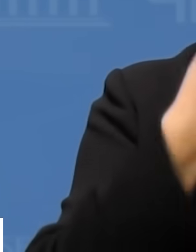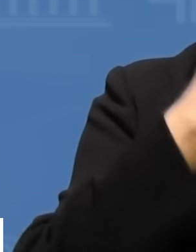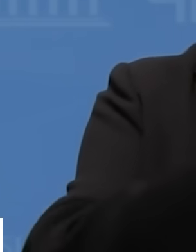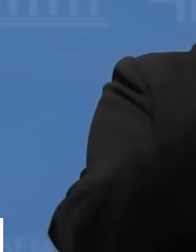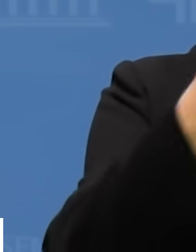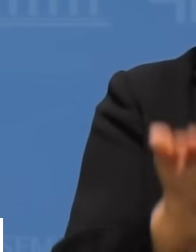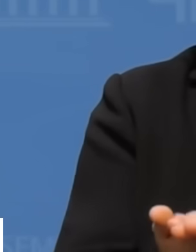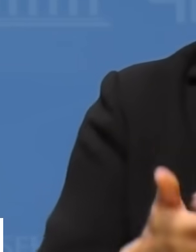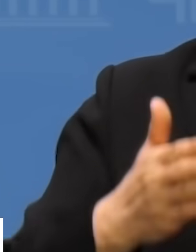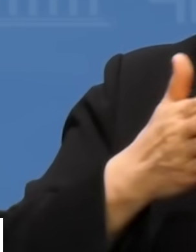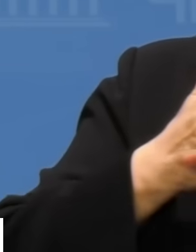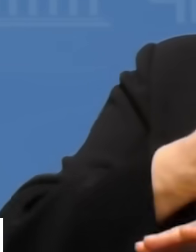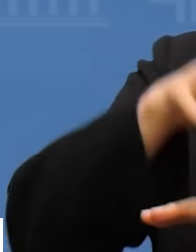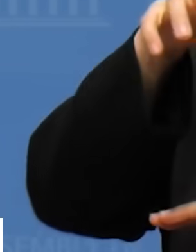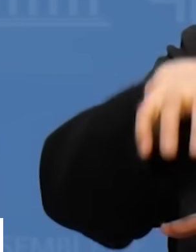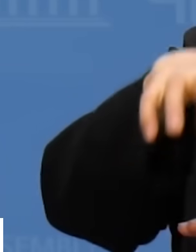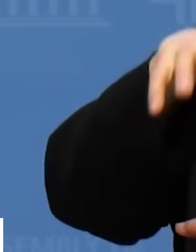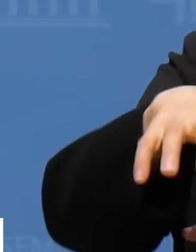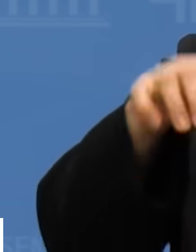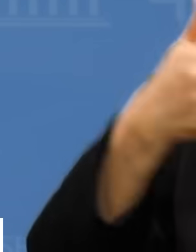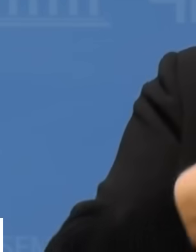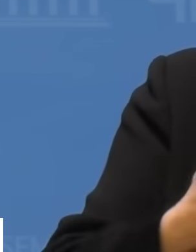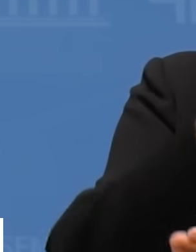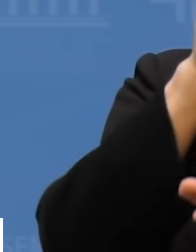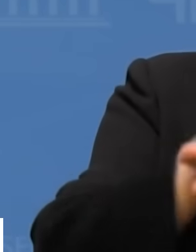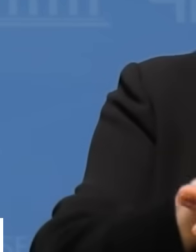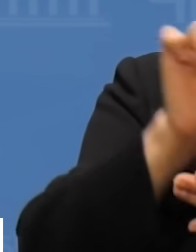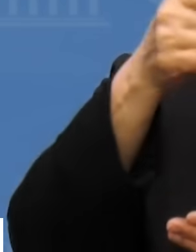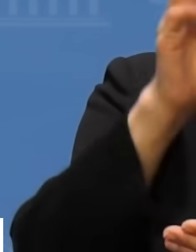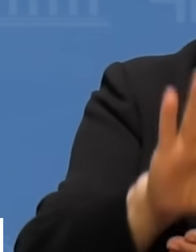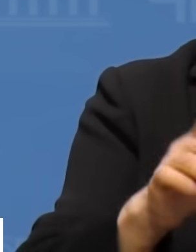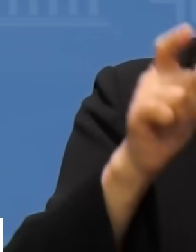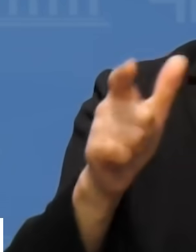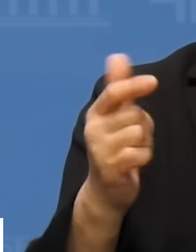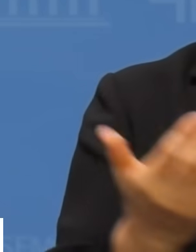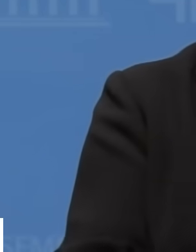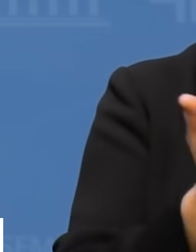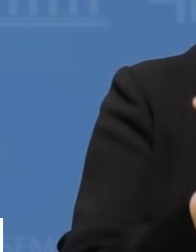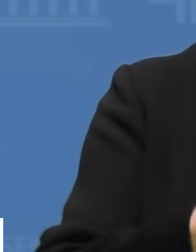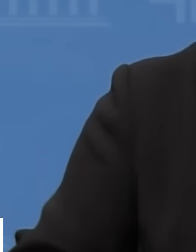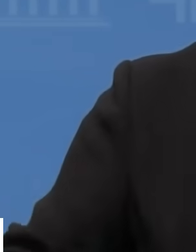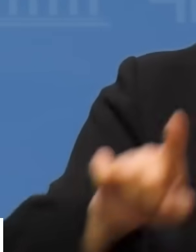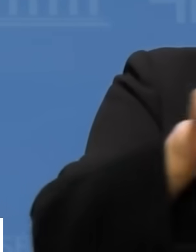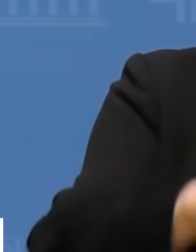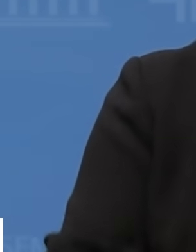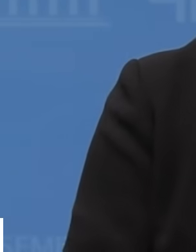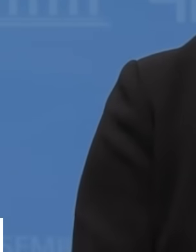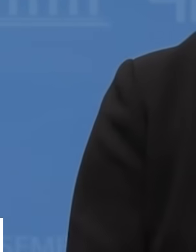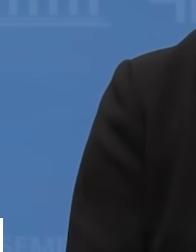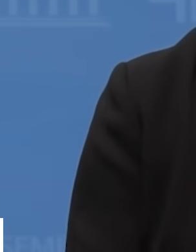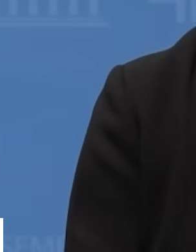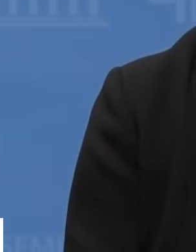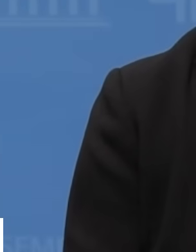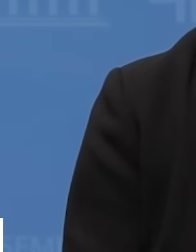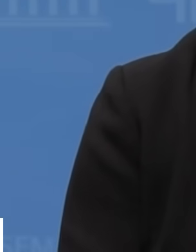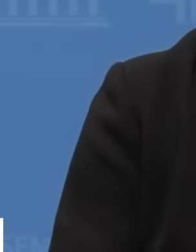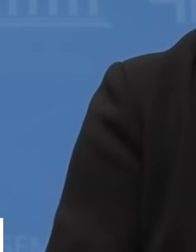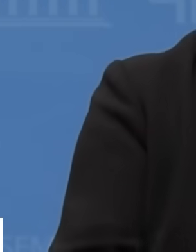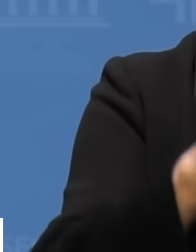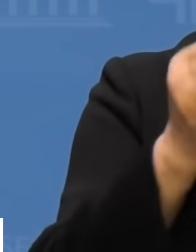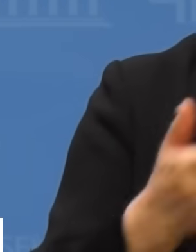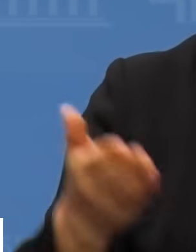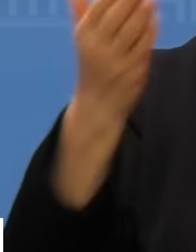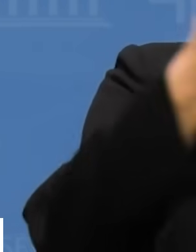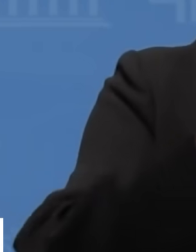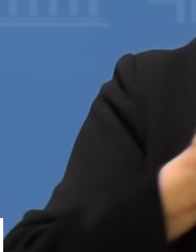변화가 더딘 지역으로 손꼽히는 강북갑 지역의 발전에 앞장서겠습니다. 존경하는